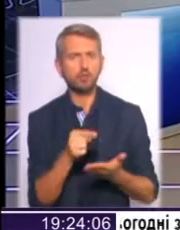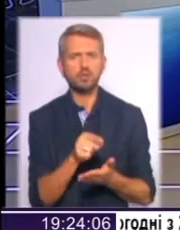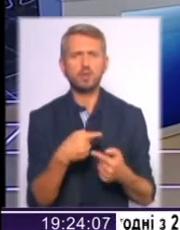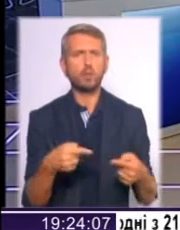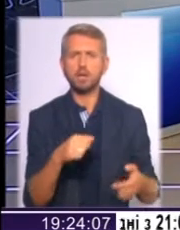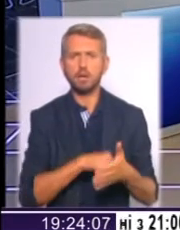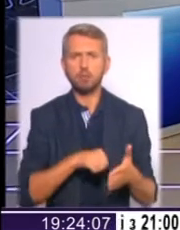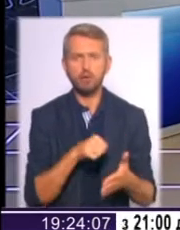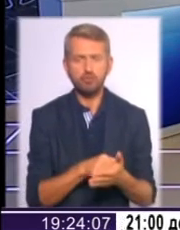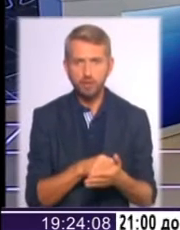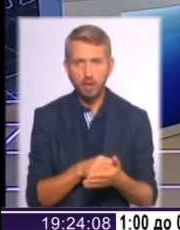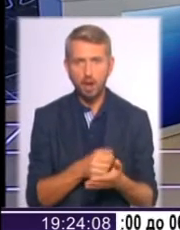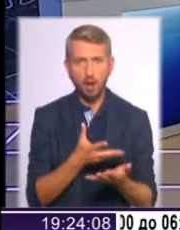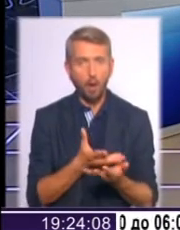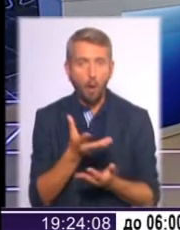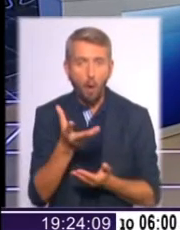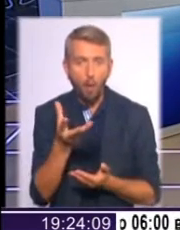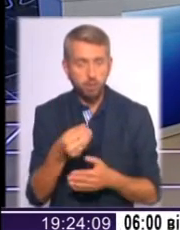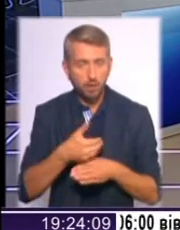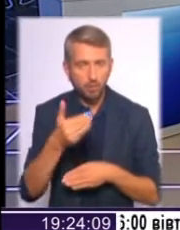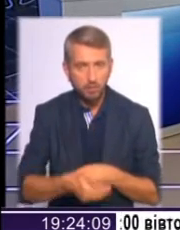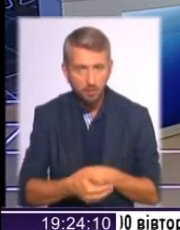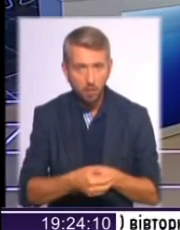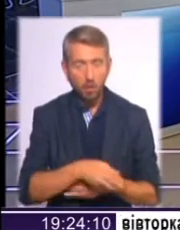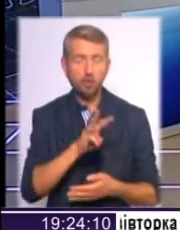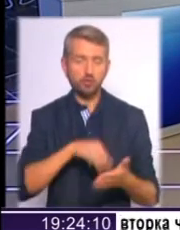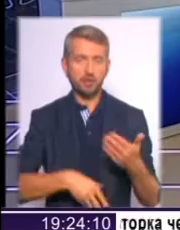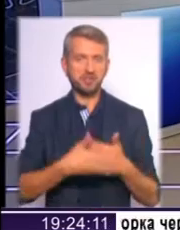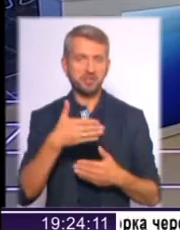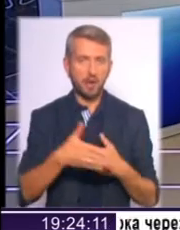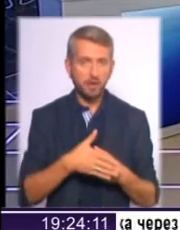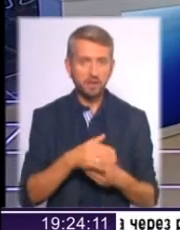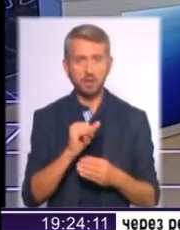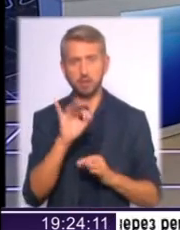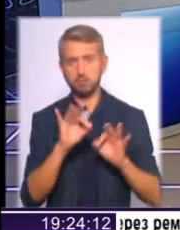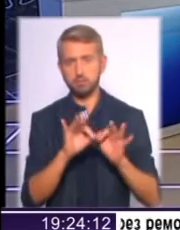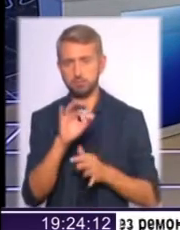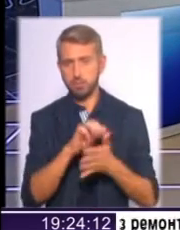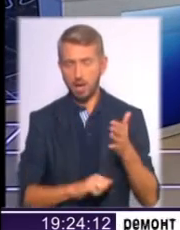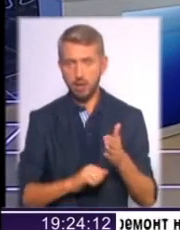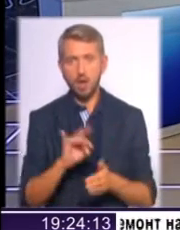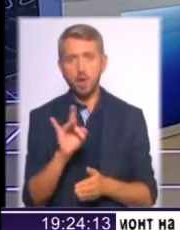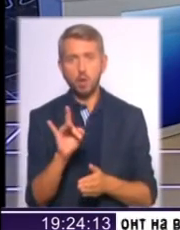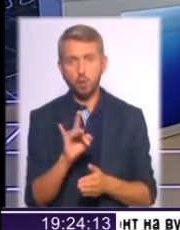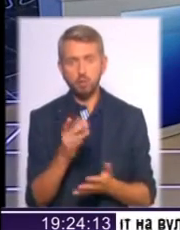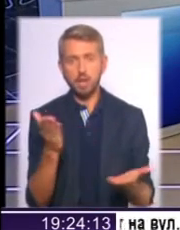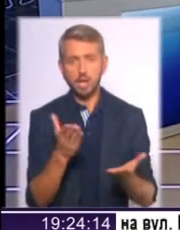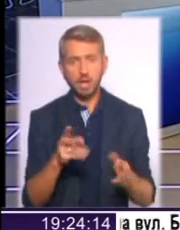причин не своєчасно розраховуєшся, накладається штрафних санкцій і пені, які, розмір яких